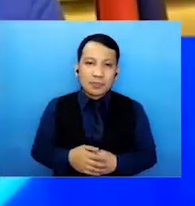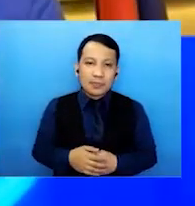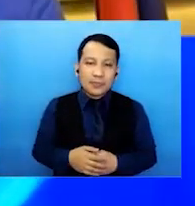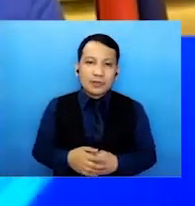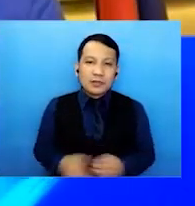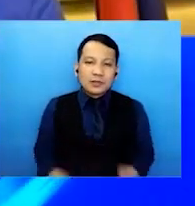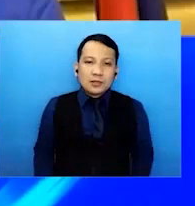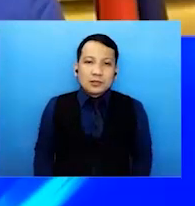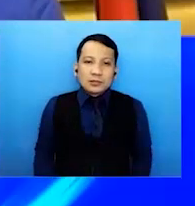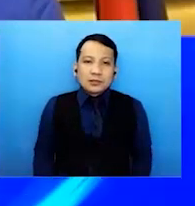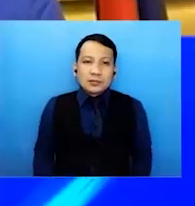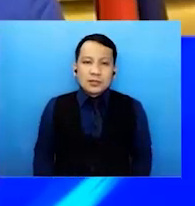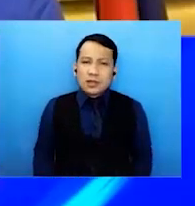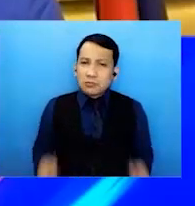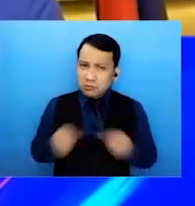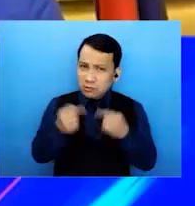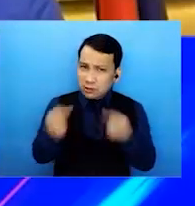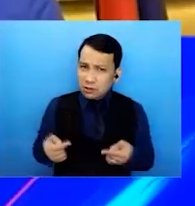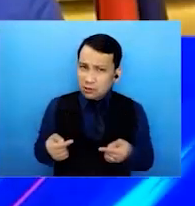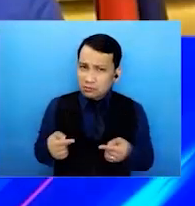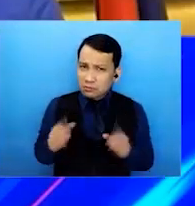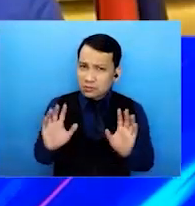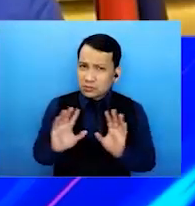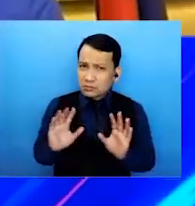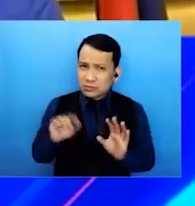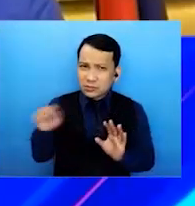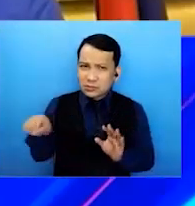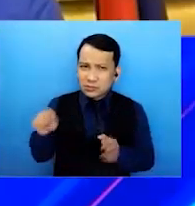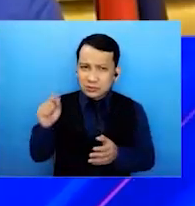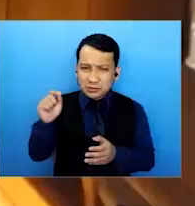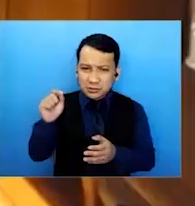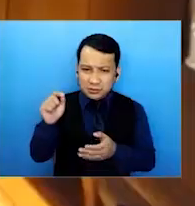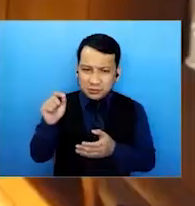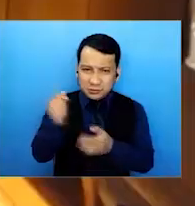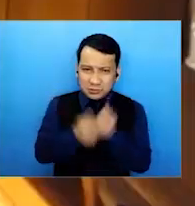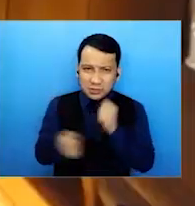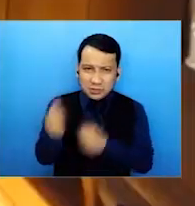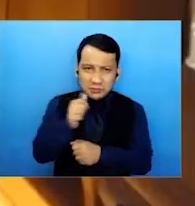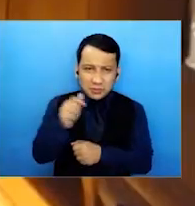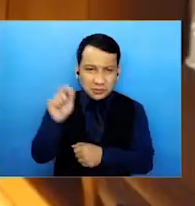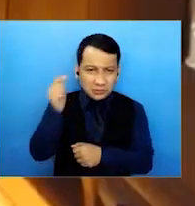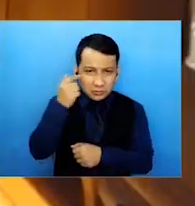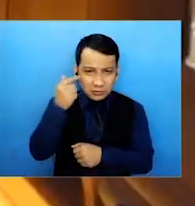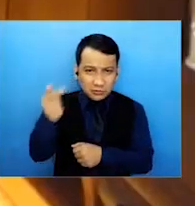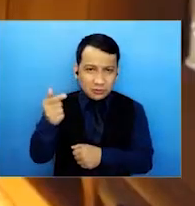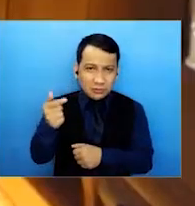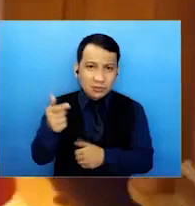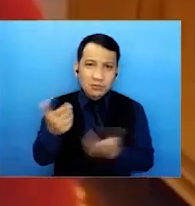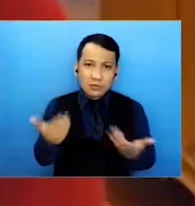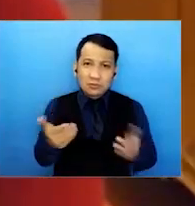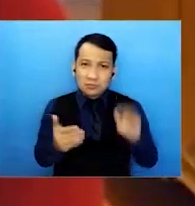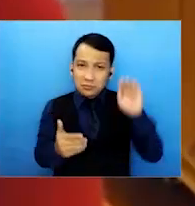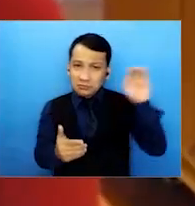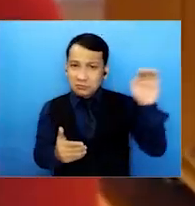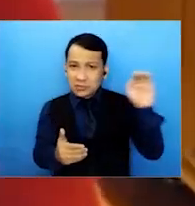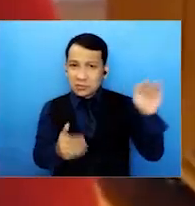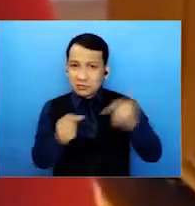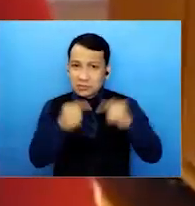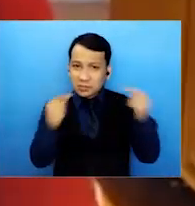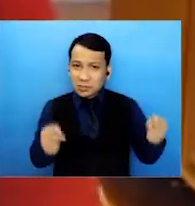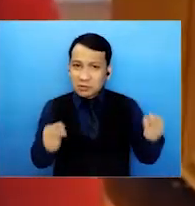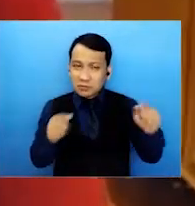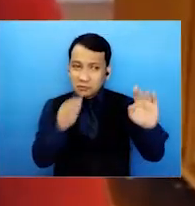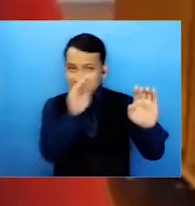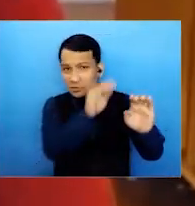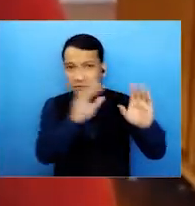Pero ang kalaban nyo rito, hindi si Secretary Cusi, kung tutuusin ang pinakakalaban ninyo, si President Duterte mismo,